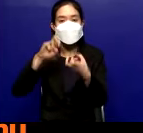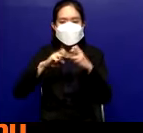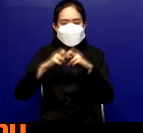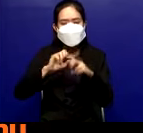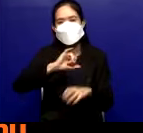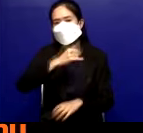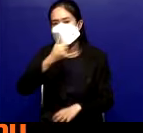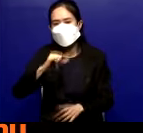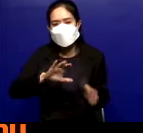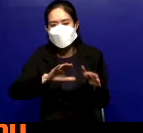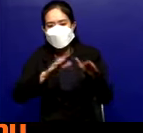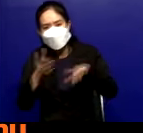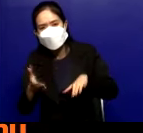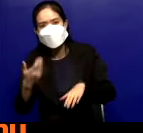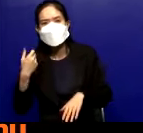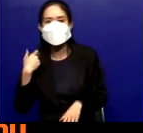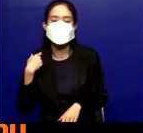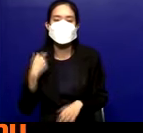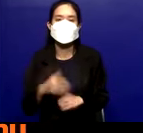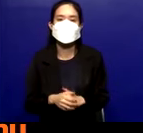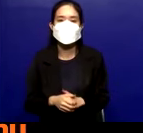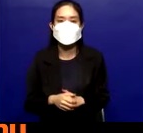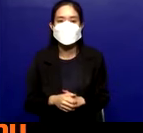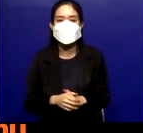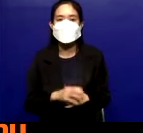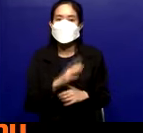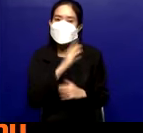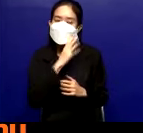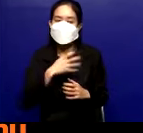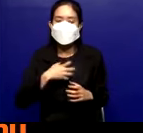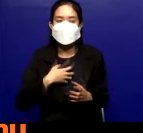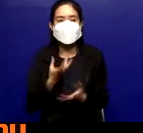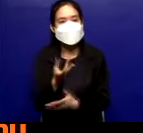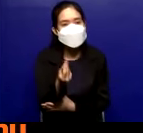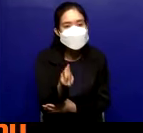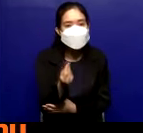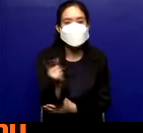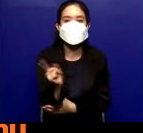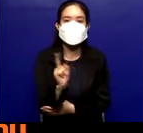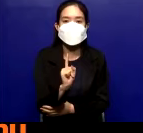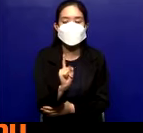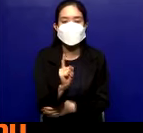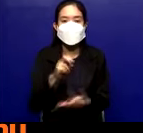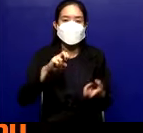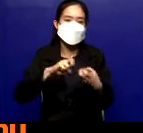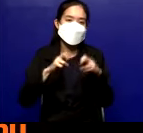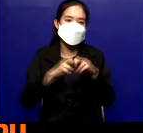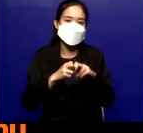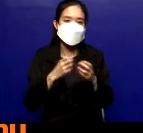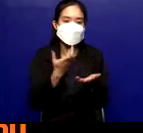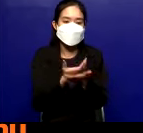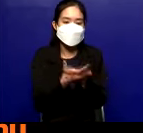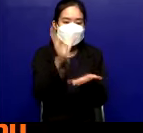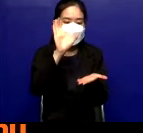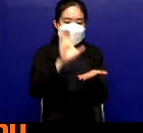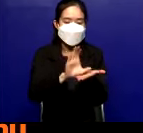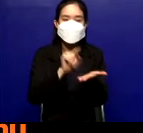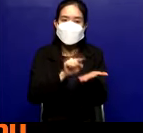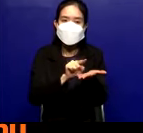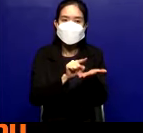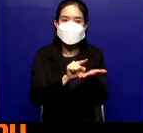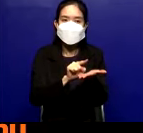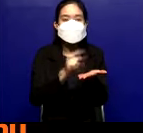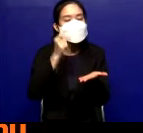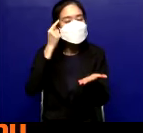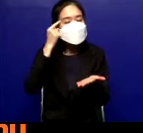ายอยู่แล้วก็ยิ่งเร่งให้ถังแตกเร็วขึ้นไปอีกแบบนี้คนที่ทำงานมาทั้งชีวิตแล้วหวังจะใช้เงินบำนาญ